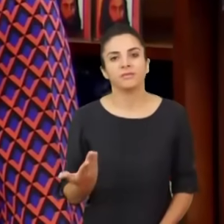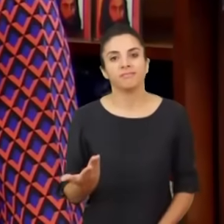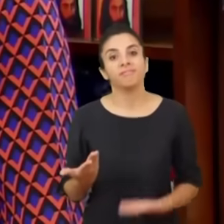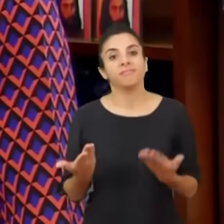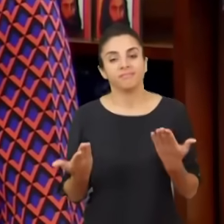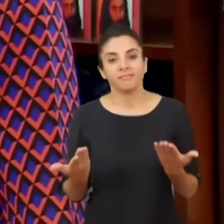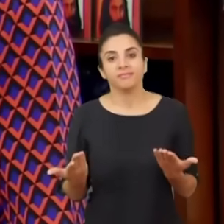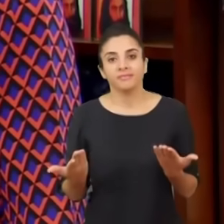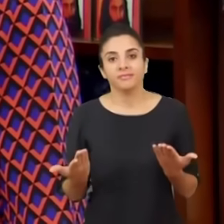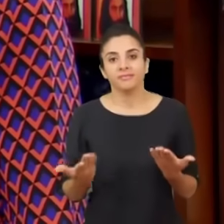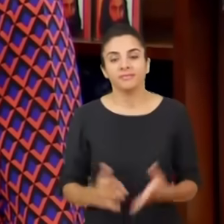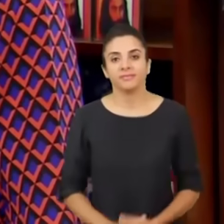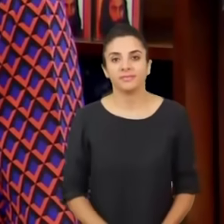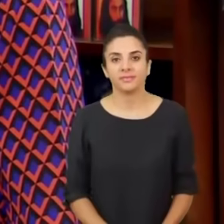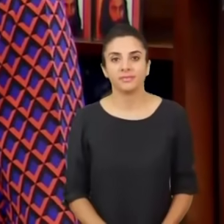böyle.